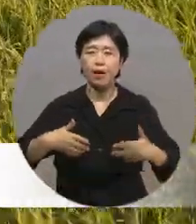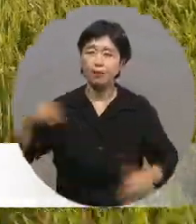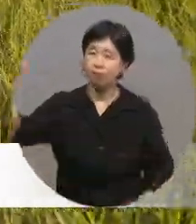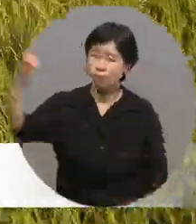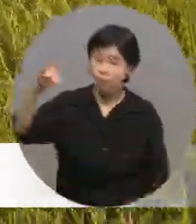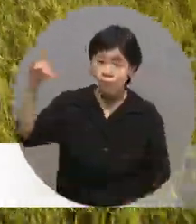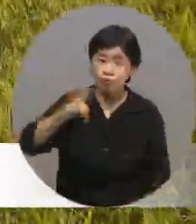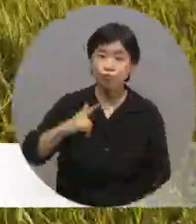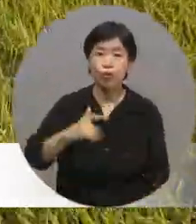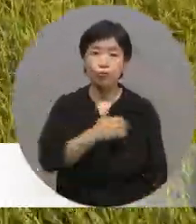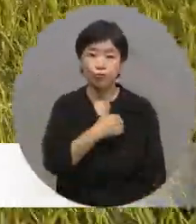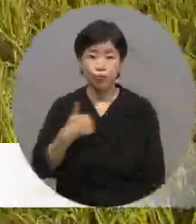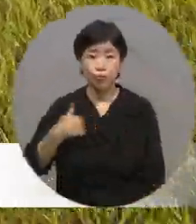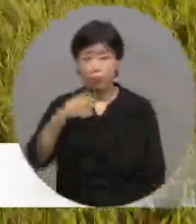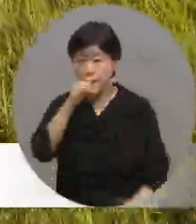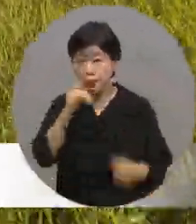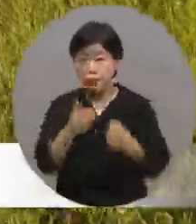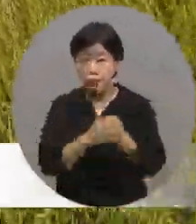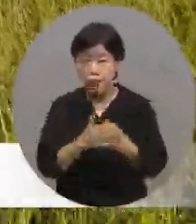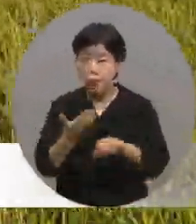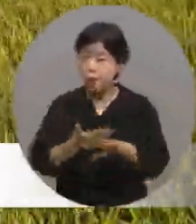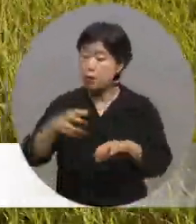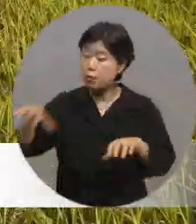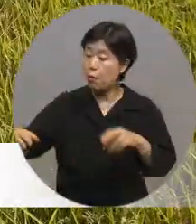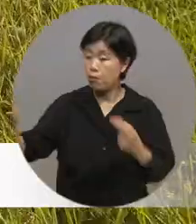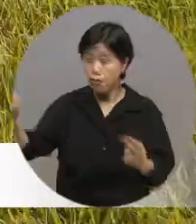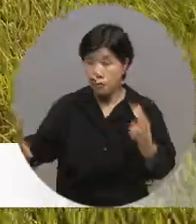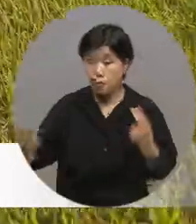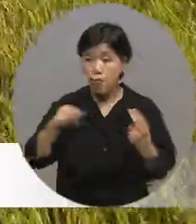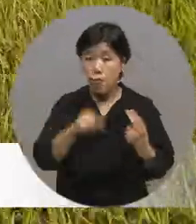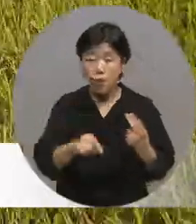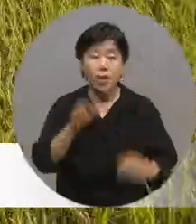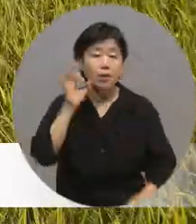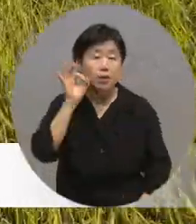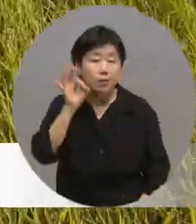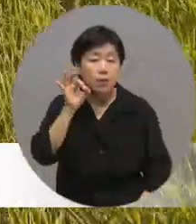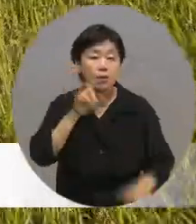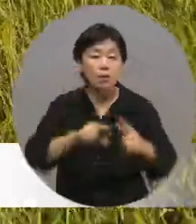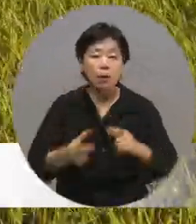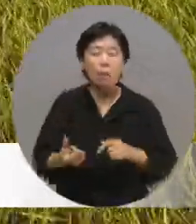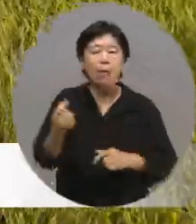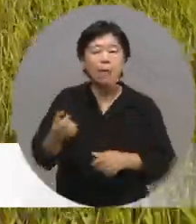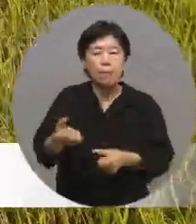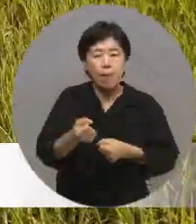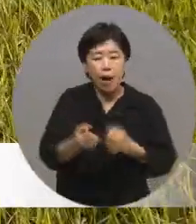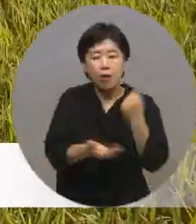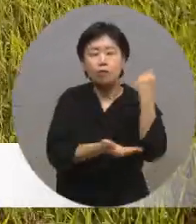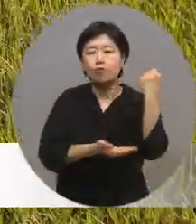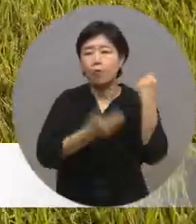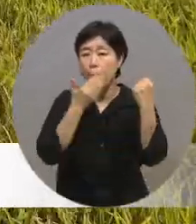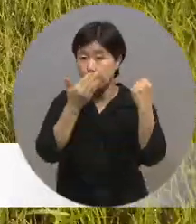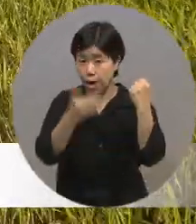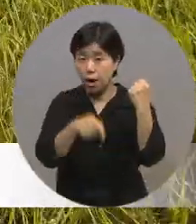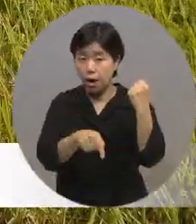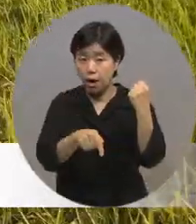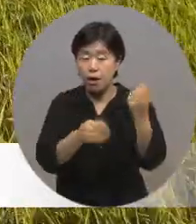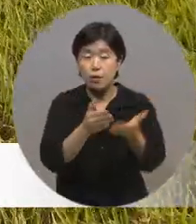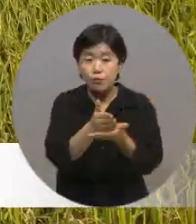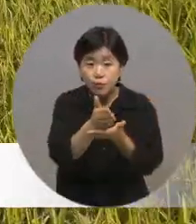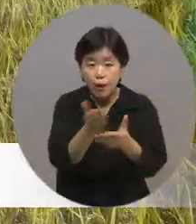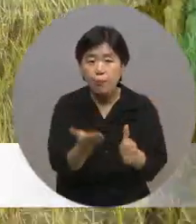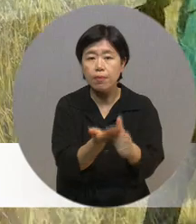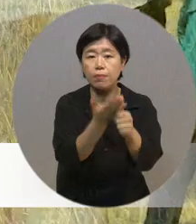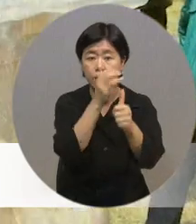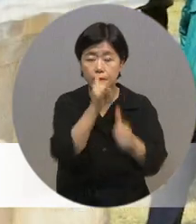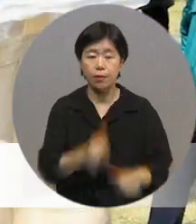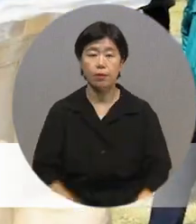인해 농작물 수확이 타지역보다 10일에서 보름 정도 빠르다는 점을 활용해 극조생종벼 재배를 장려하고